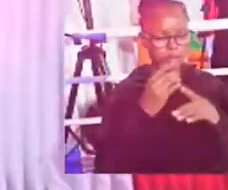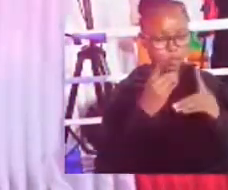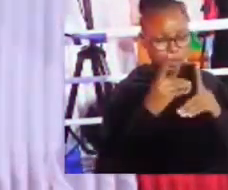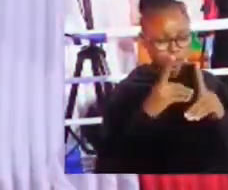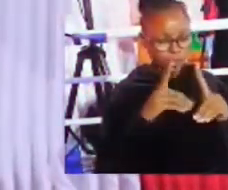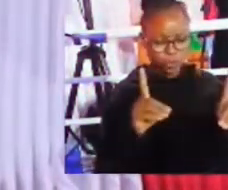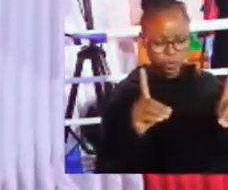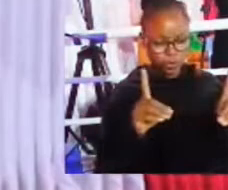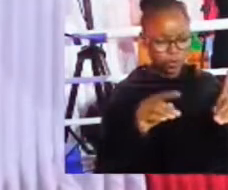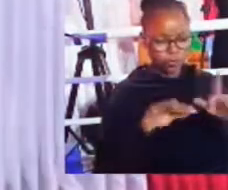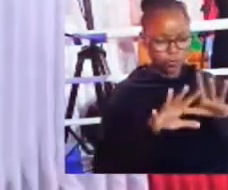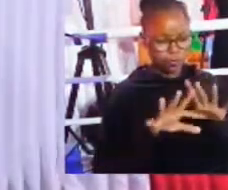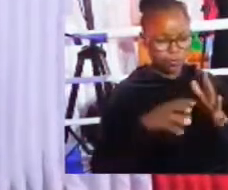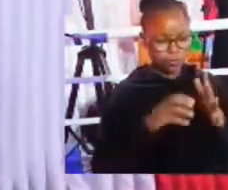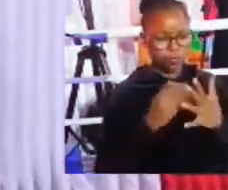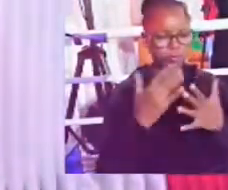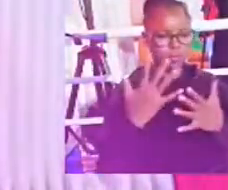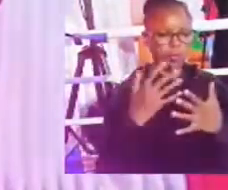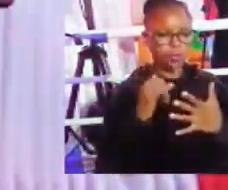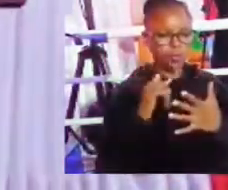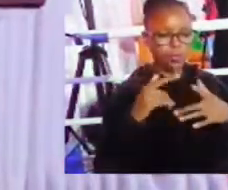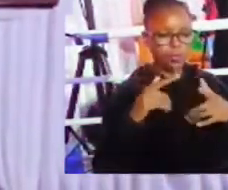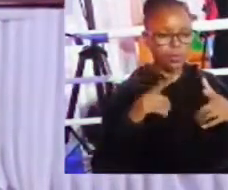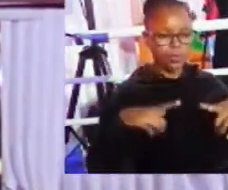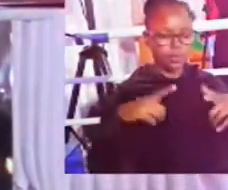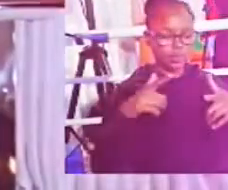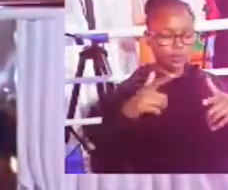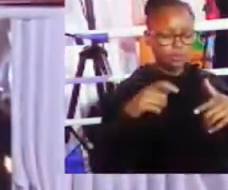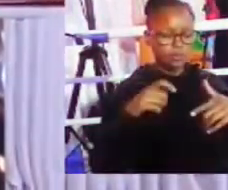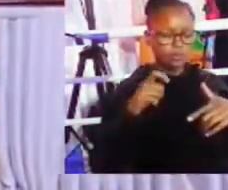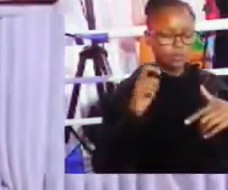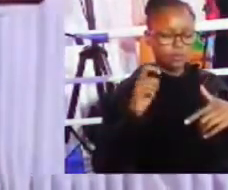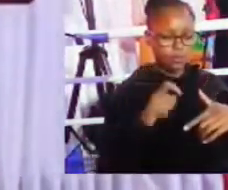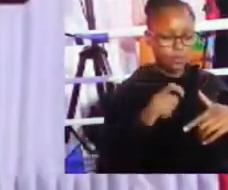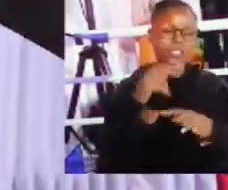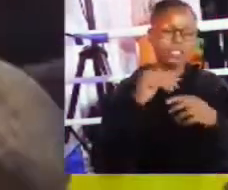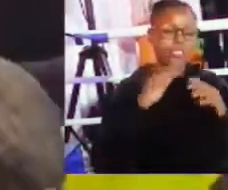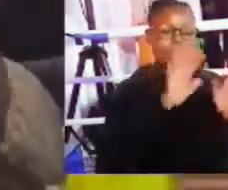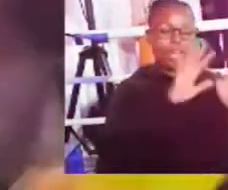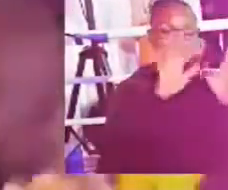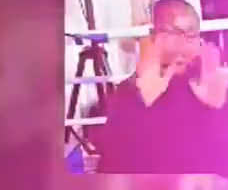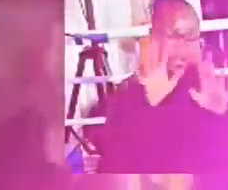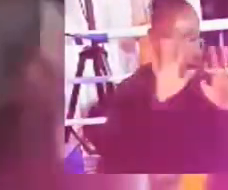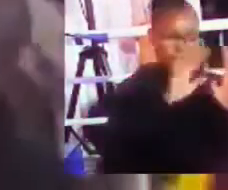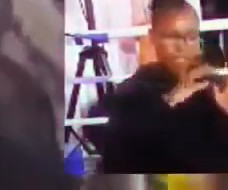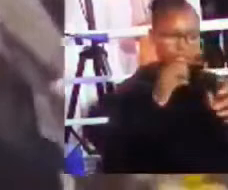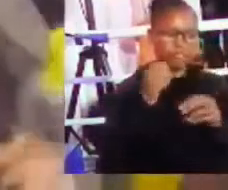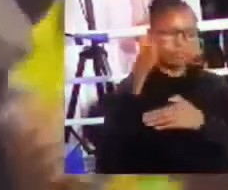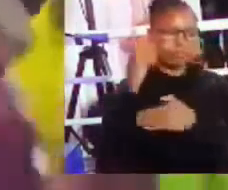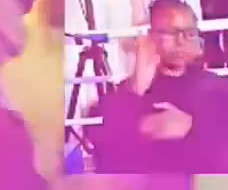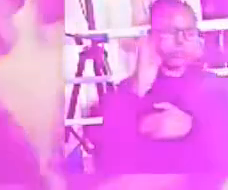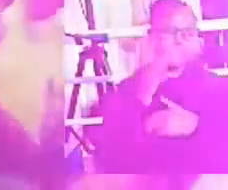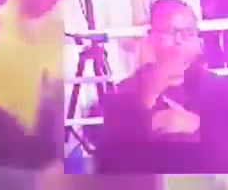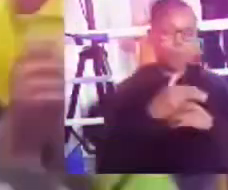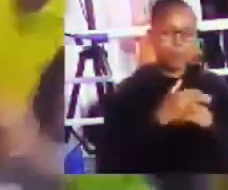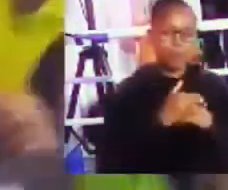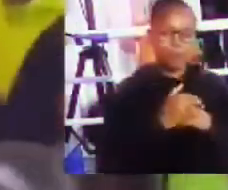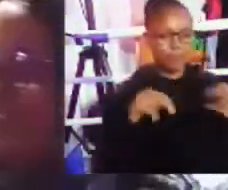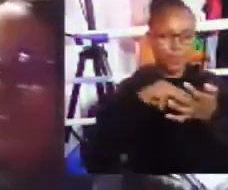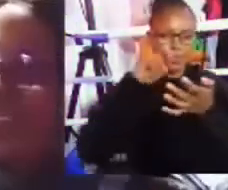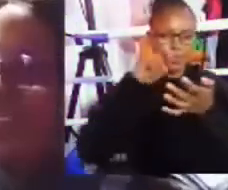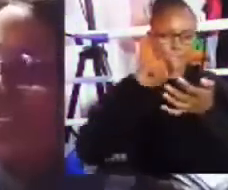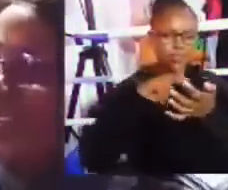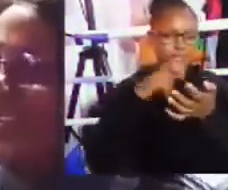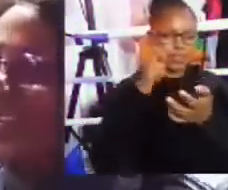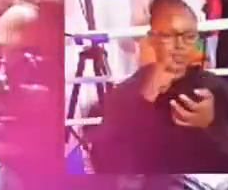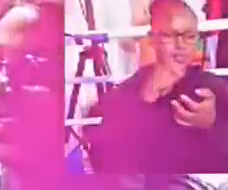aliye kiumbe kiote ambacho kina uhai. Tumbura kanwa gakuirega ine wega. Kugosha na kunenehia